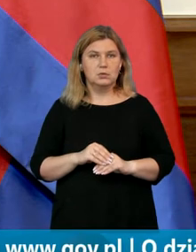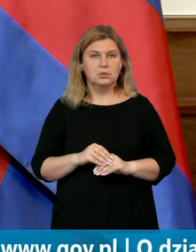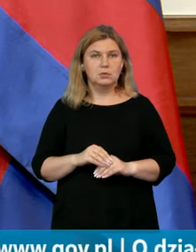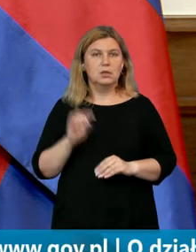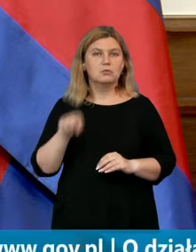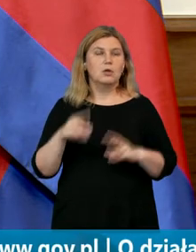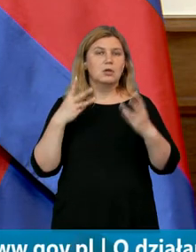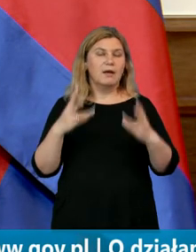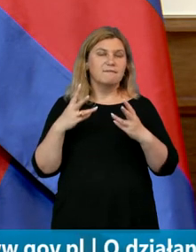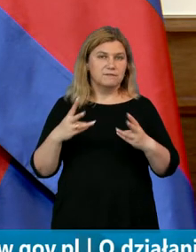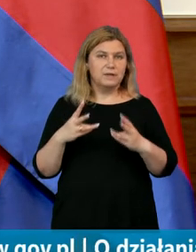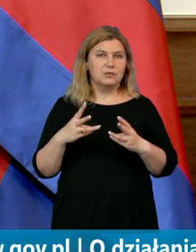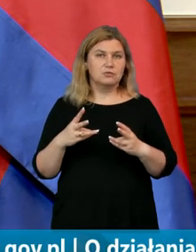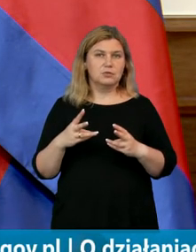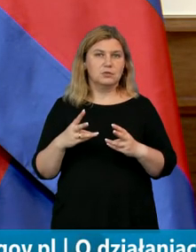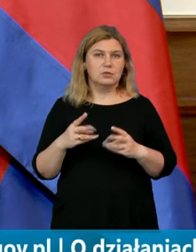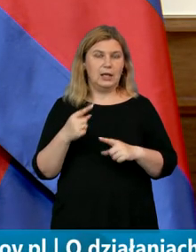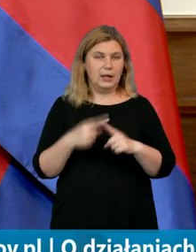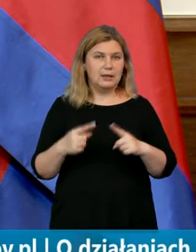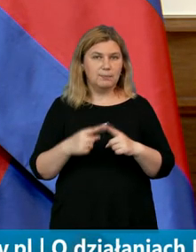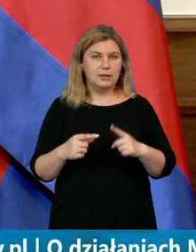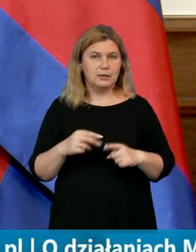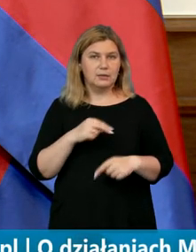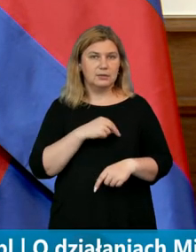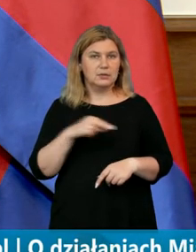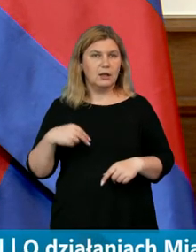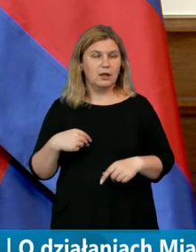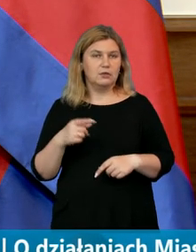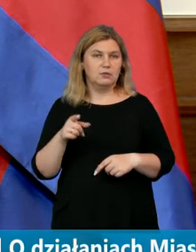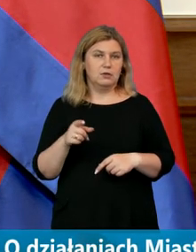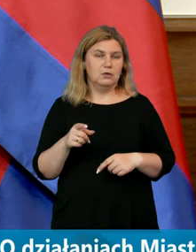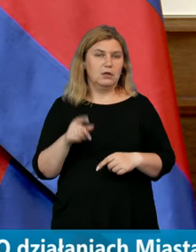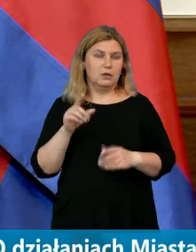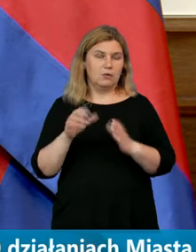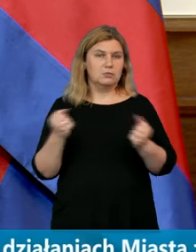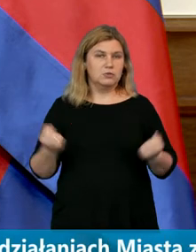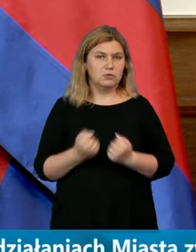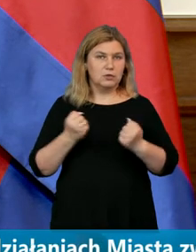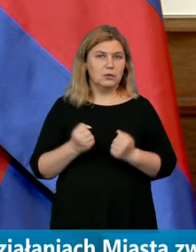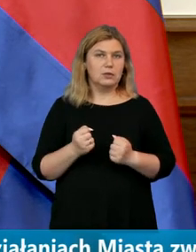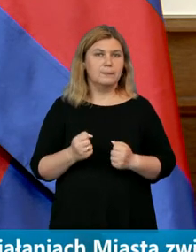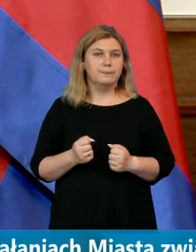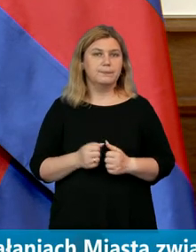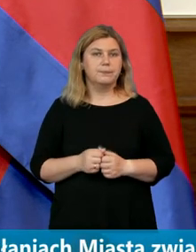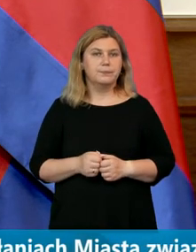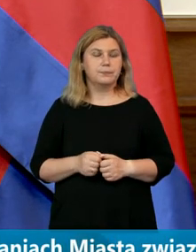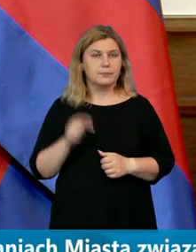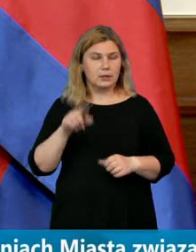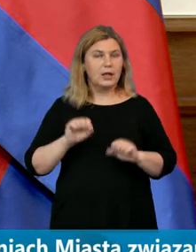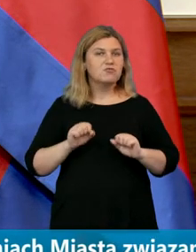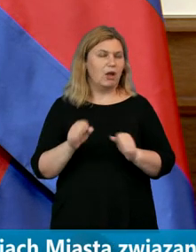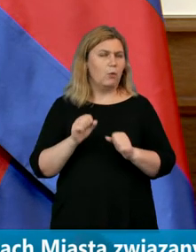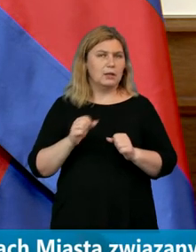też ważny element naszej strategii naszego działania, więc tych działań jest